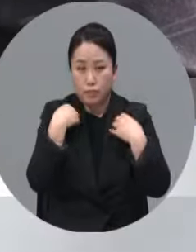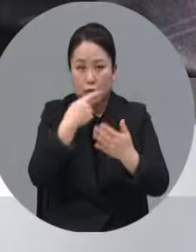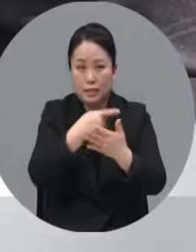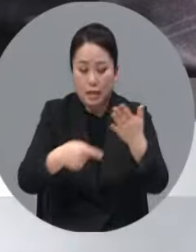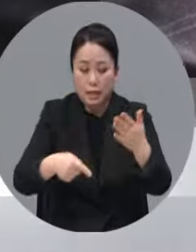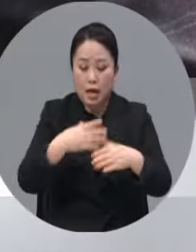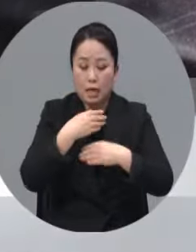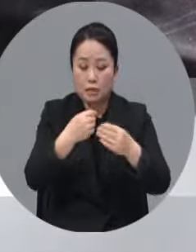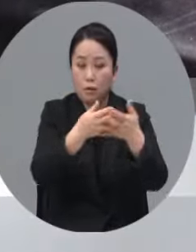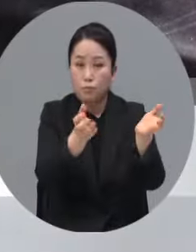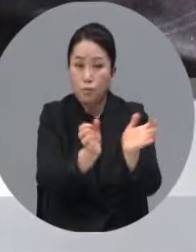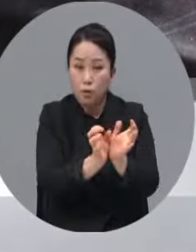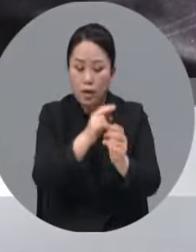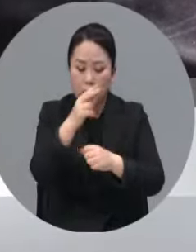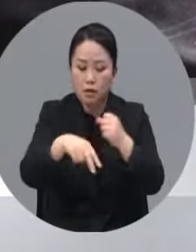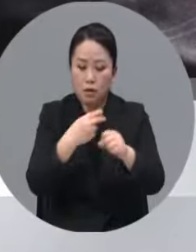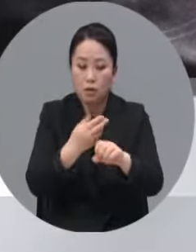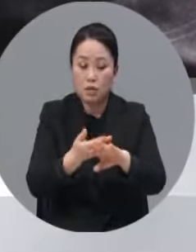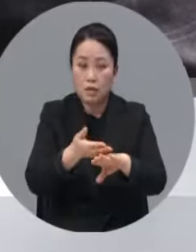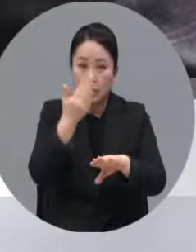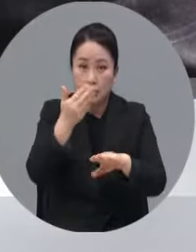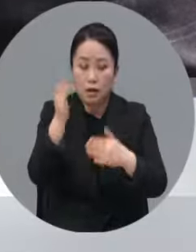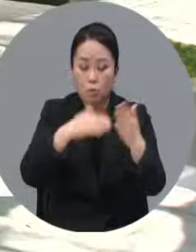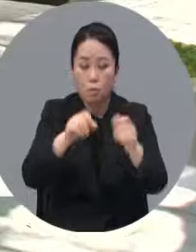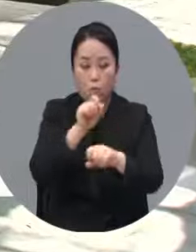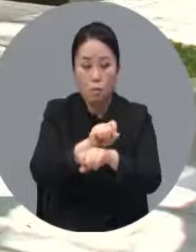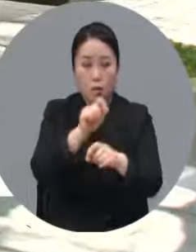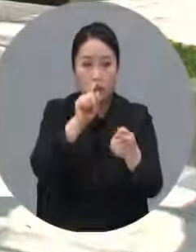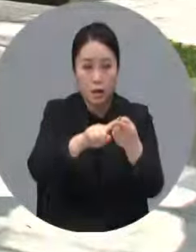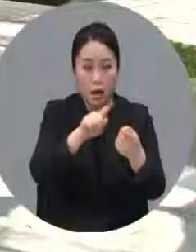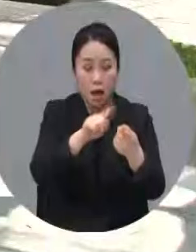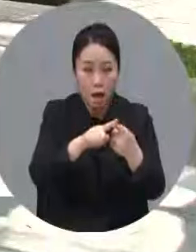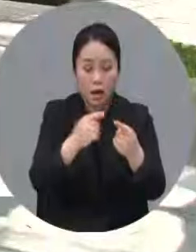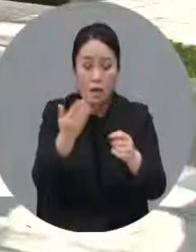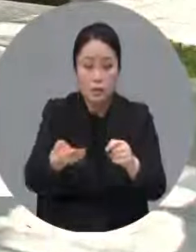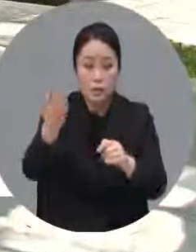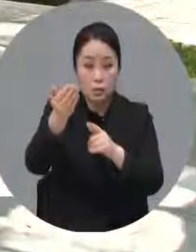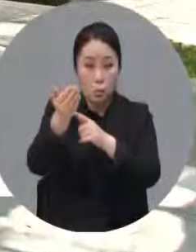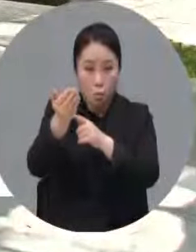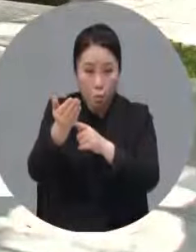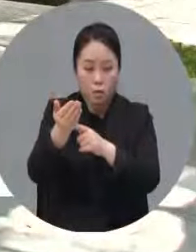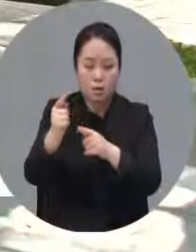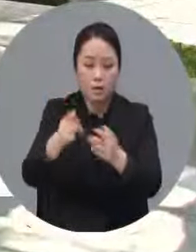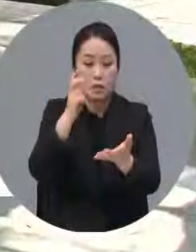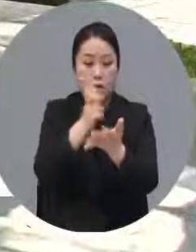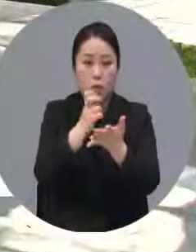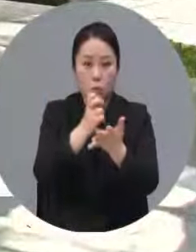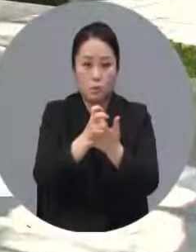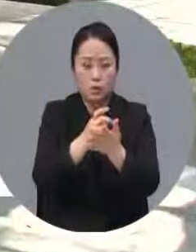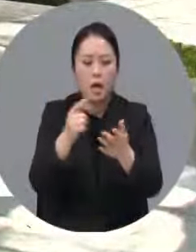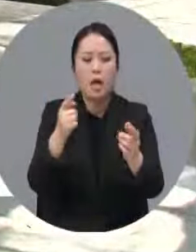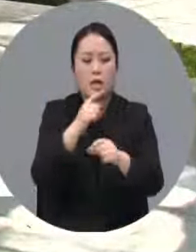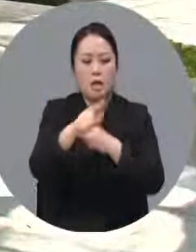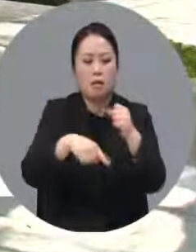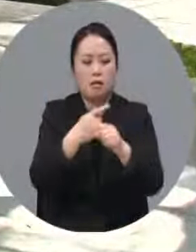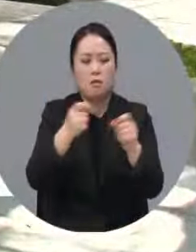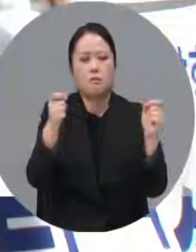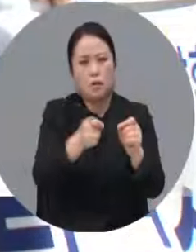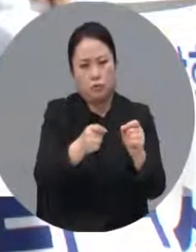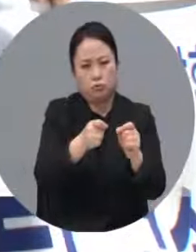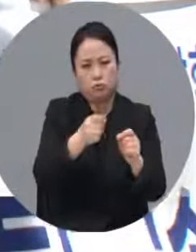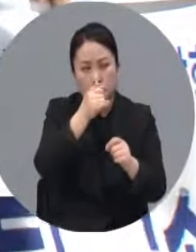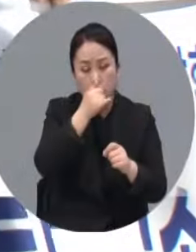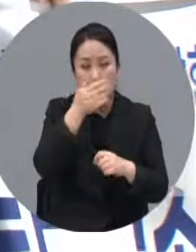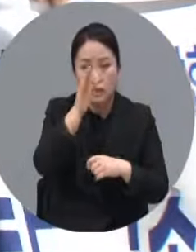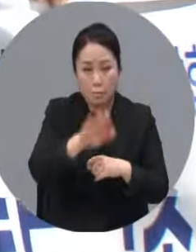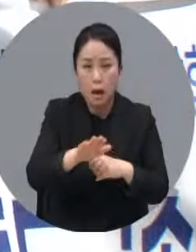이상 근무한 공무원들의 근속 승진 기간을 1년 단축해 심사 요건을 완화하기로 했지만 정작 경찰,